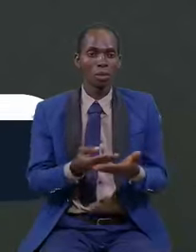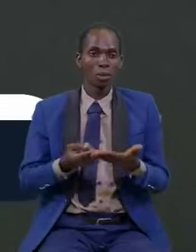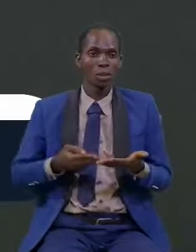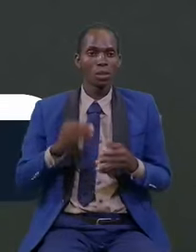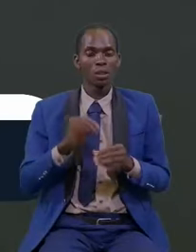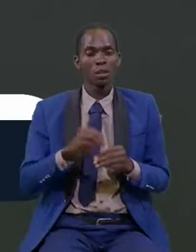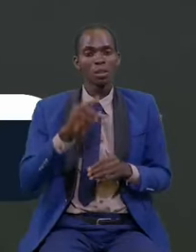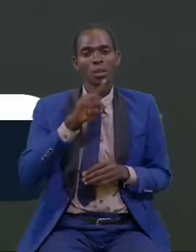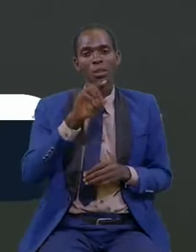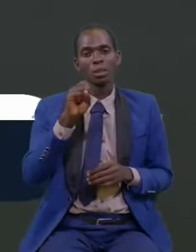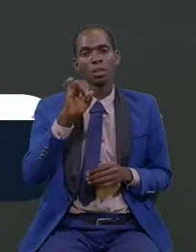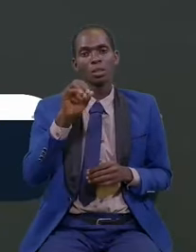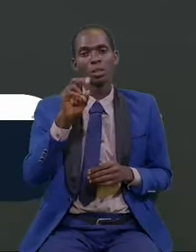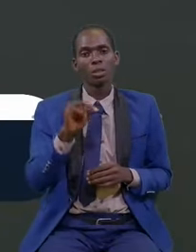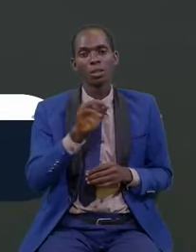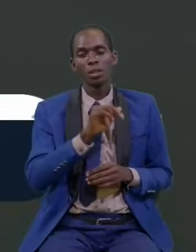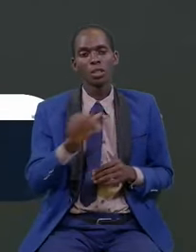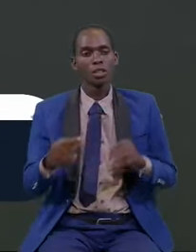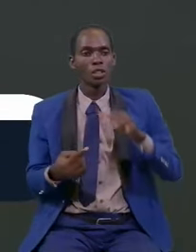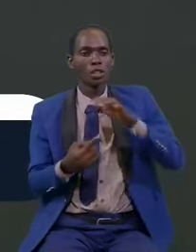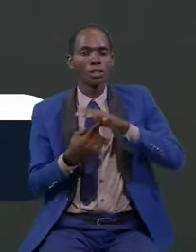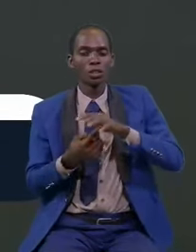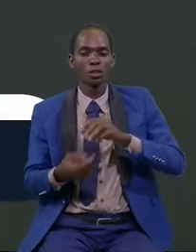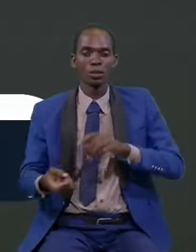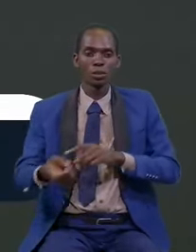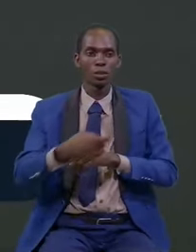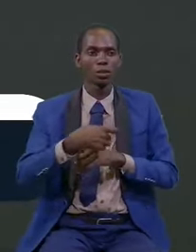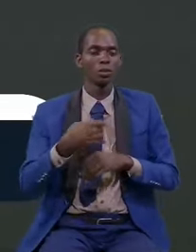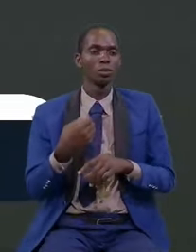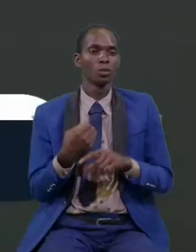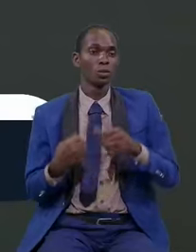pierre angulaire. » Regardez ce qui suit « Choisi,